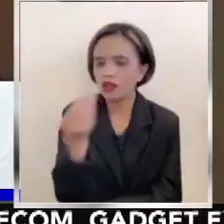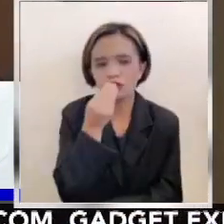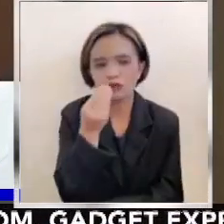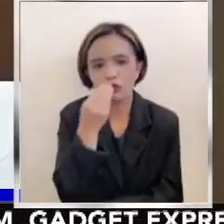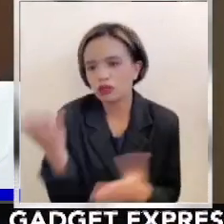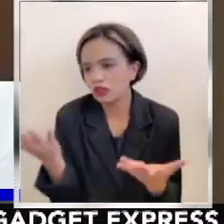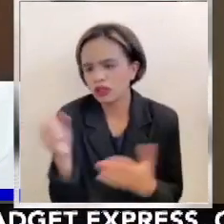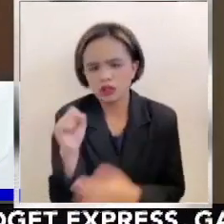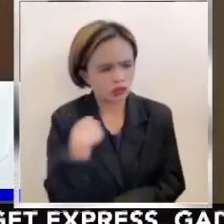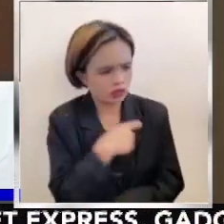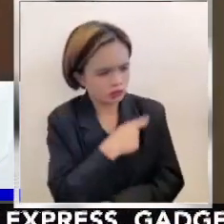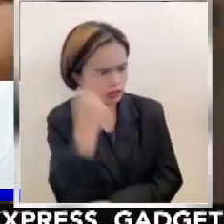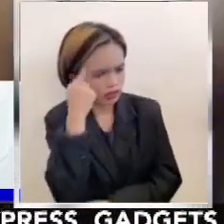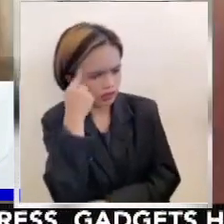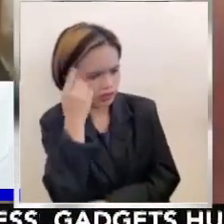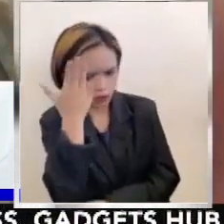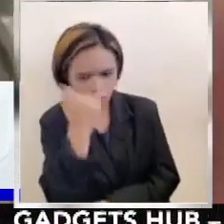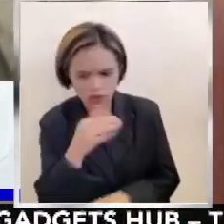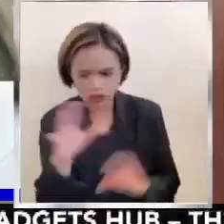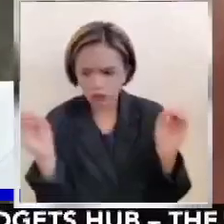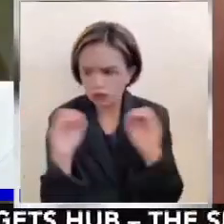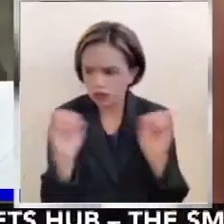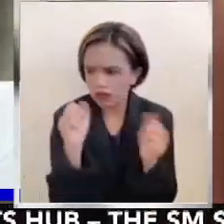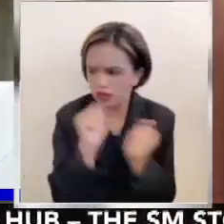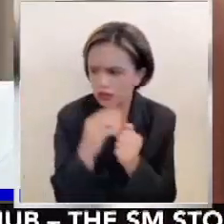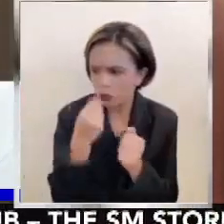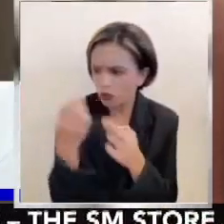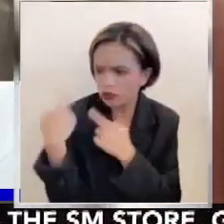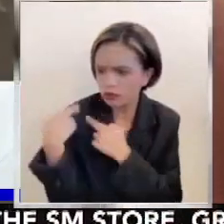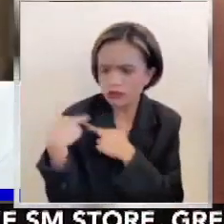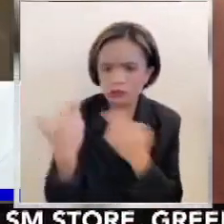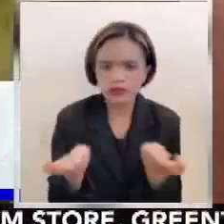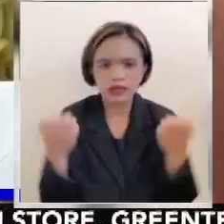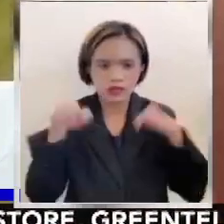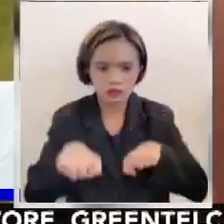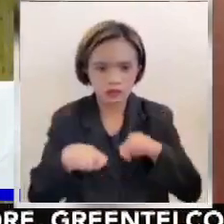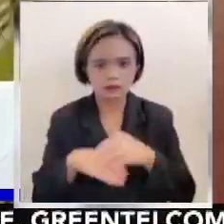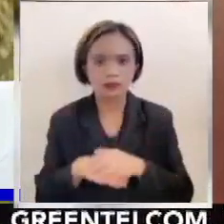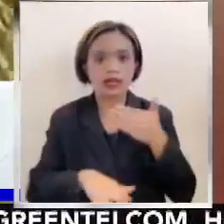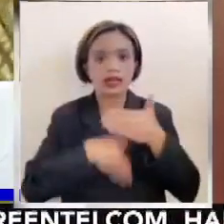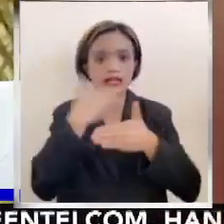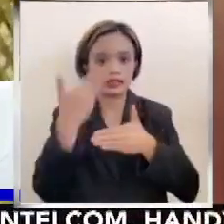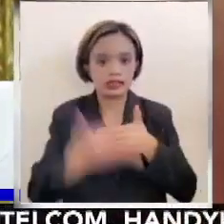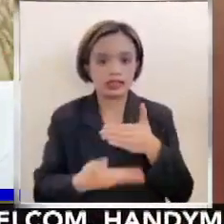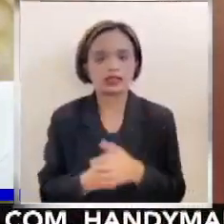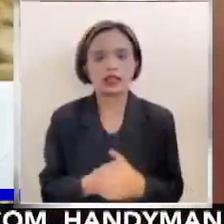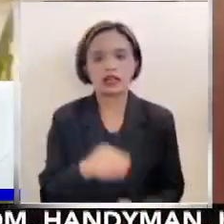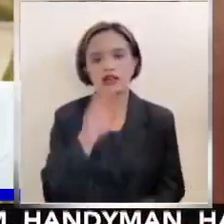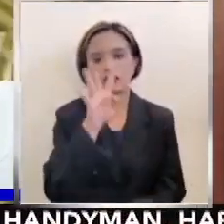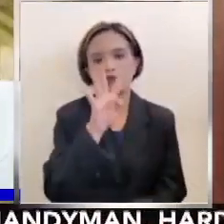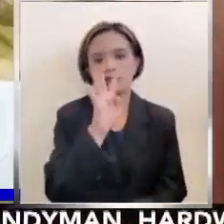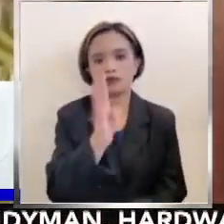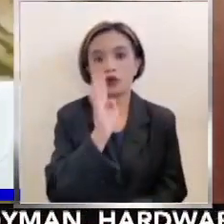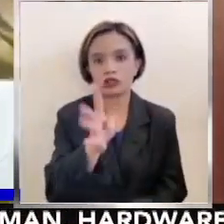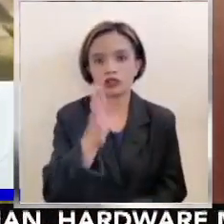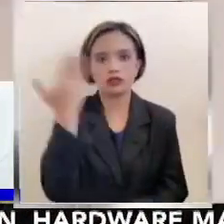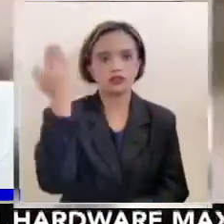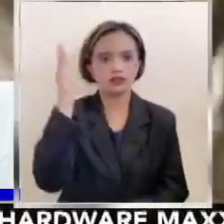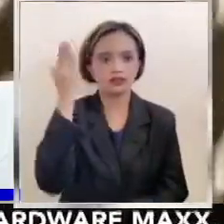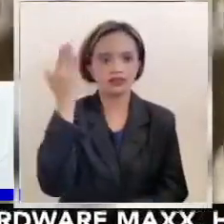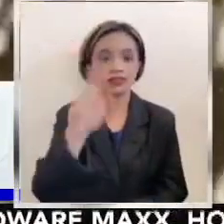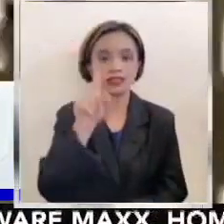ba't wala kami kasama organizer. Siksikan din sila, nakaabot sa 40 kandidata sa iisang